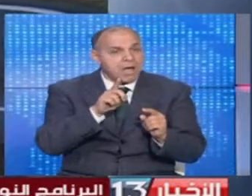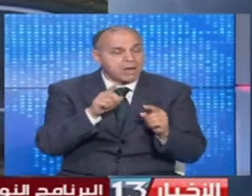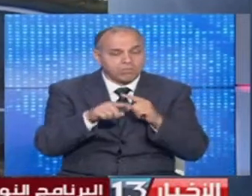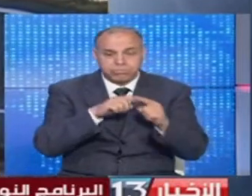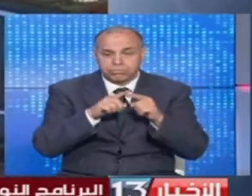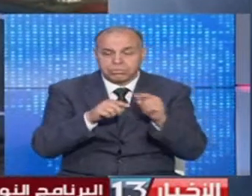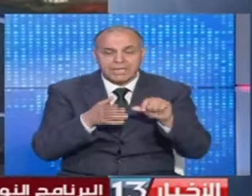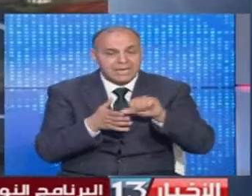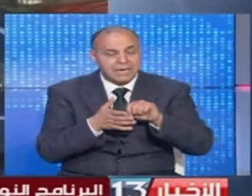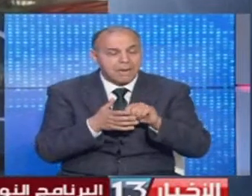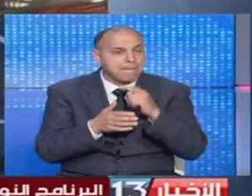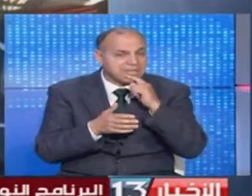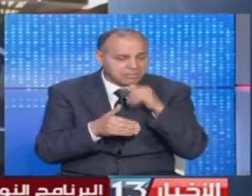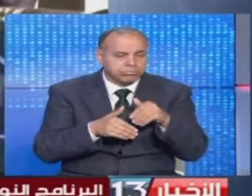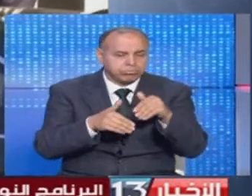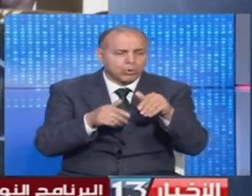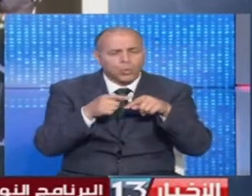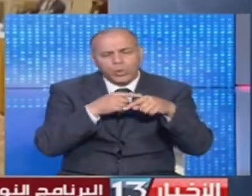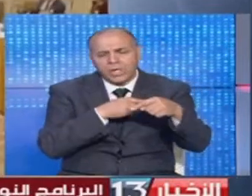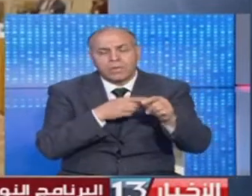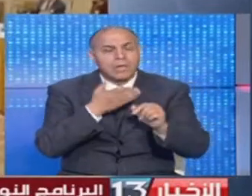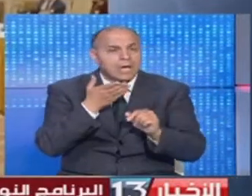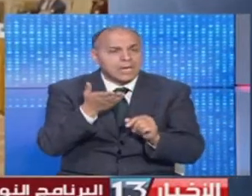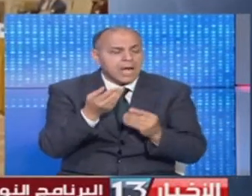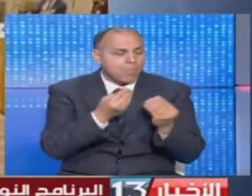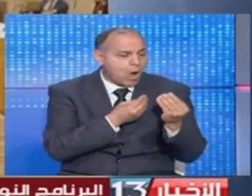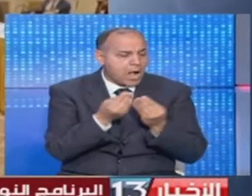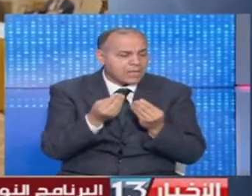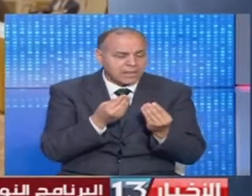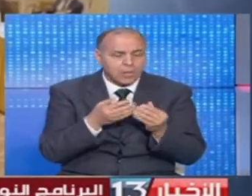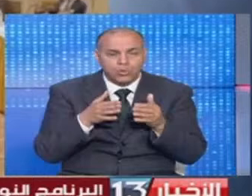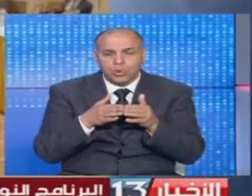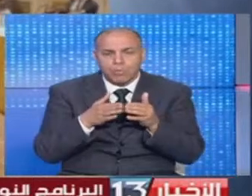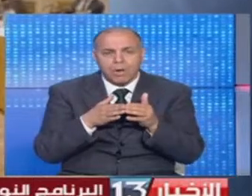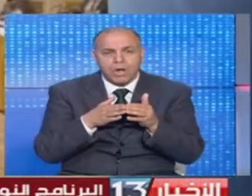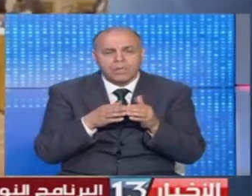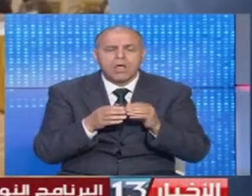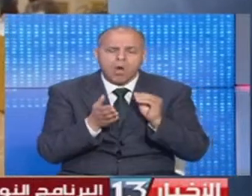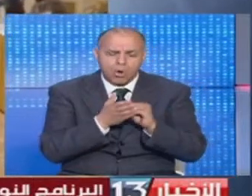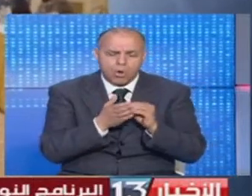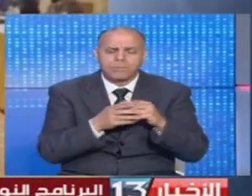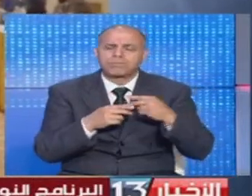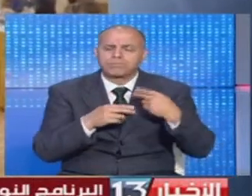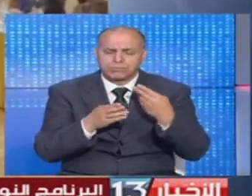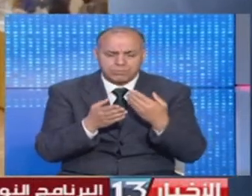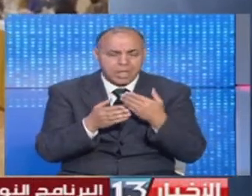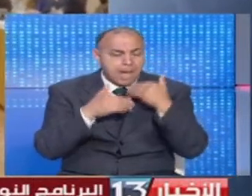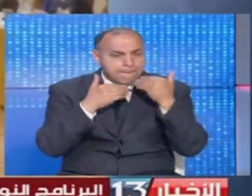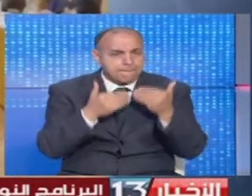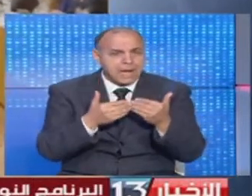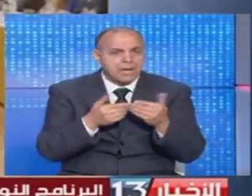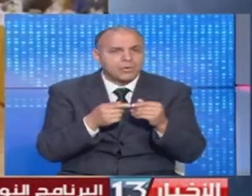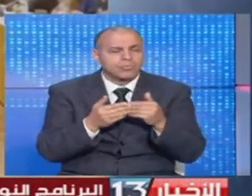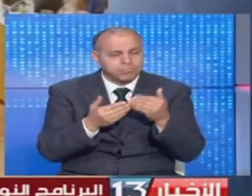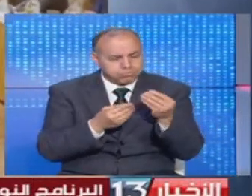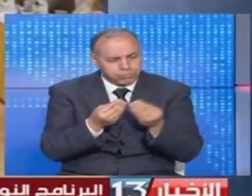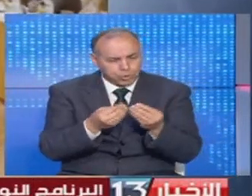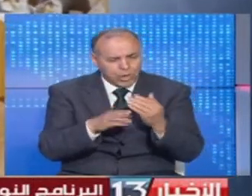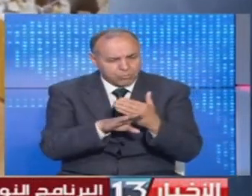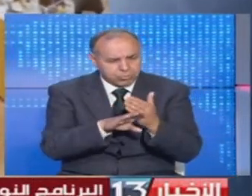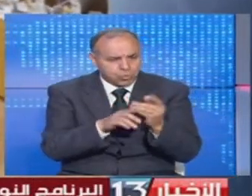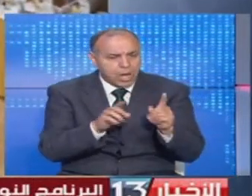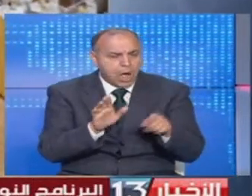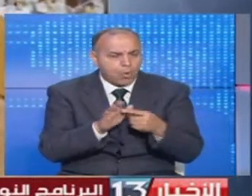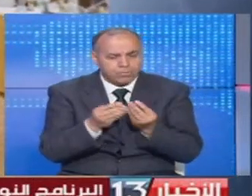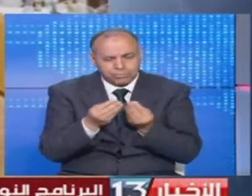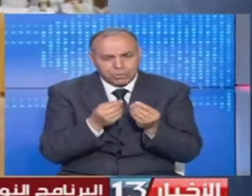الخلاف مع ايران ما يزال عميقا وان المحادثات تتطلب جولات اخرى عديده بعدما احرزته من تقدم في اول